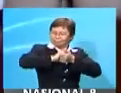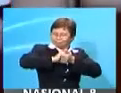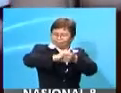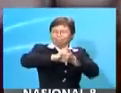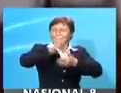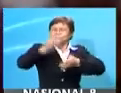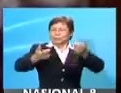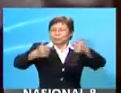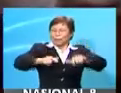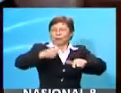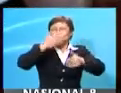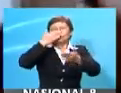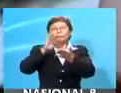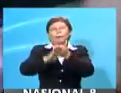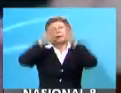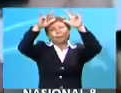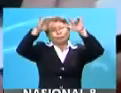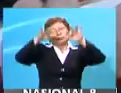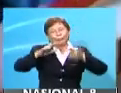sekiranya berlaku